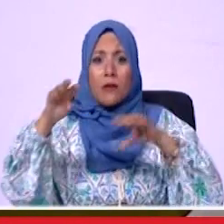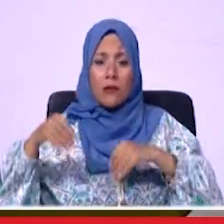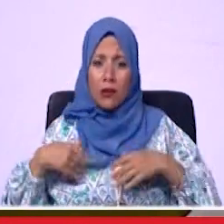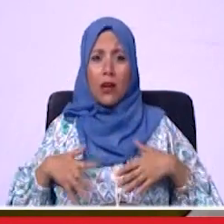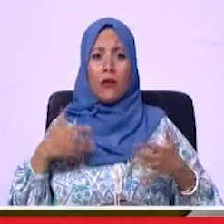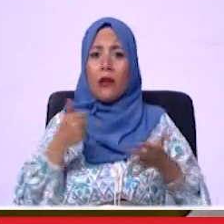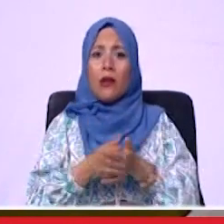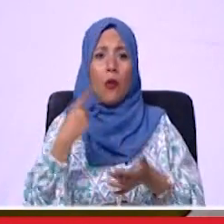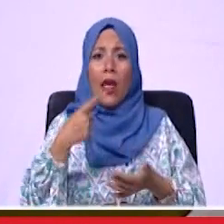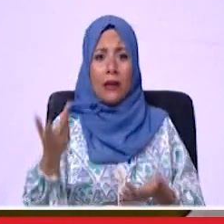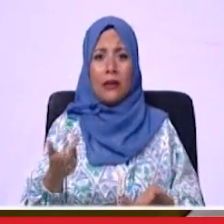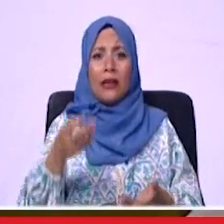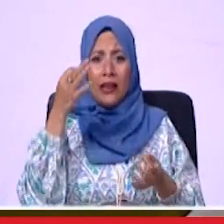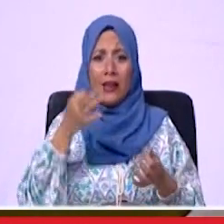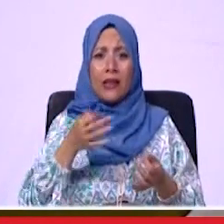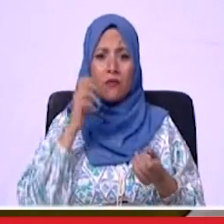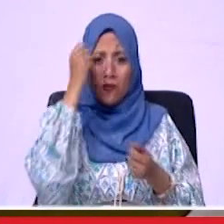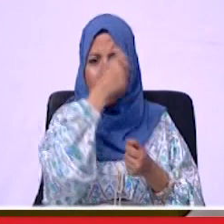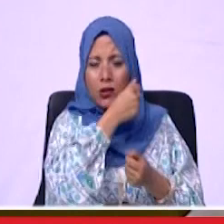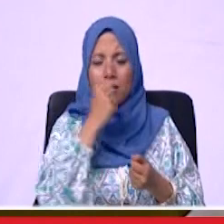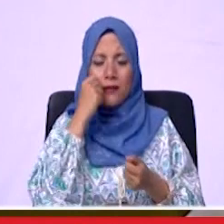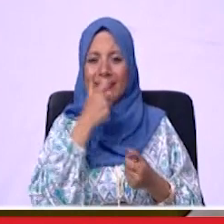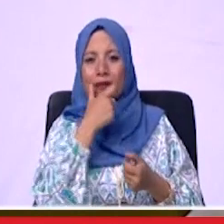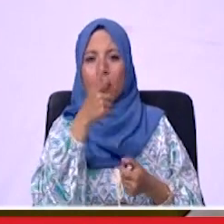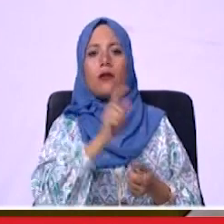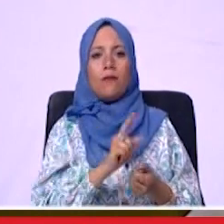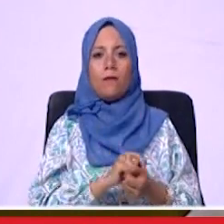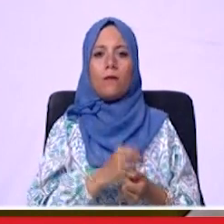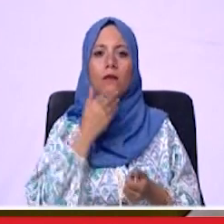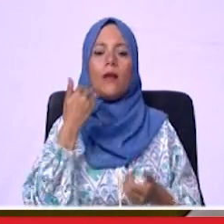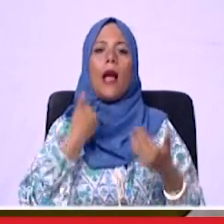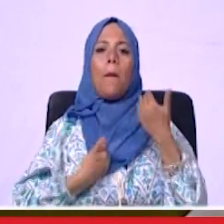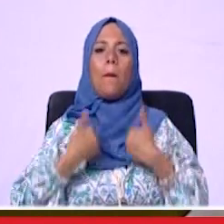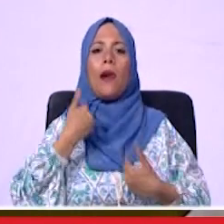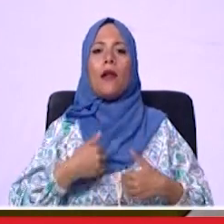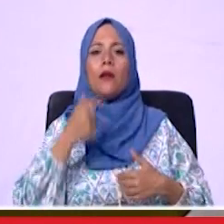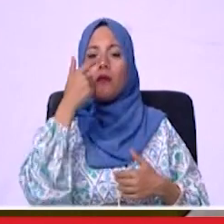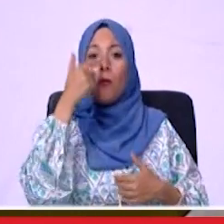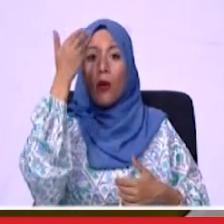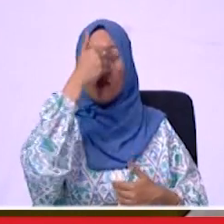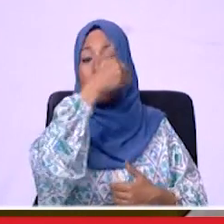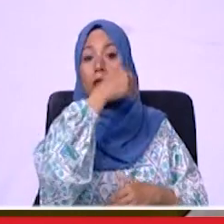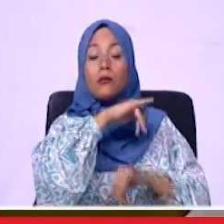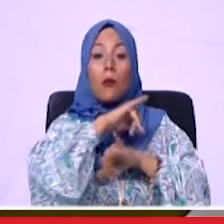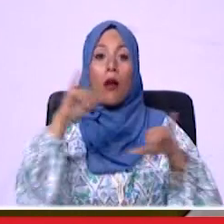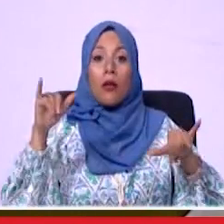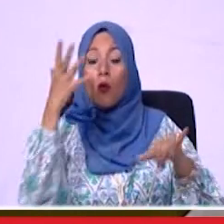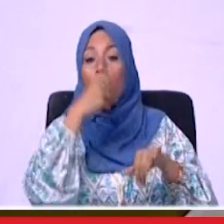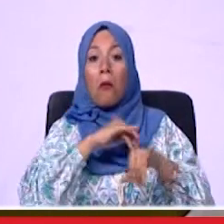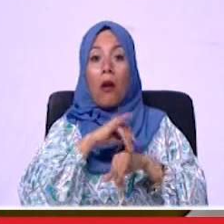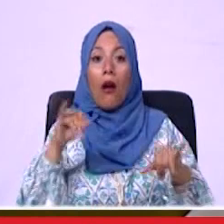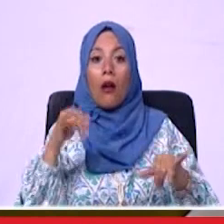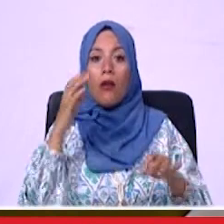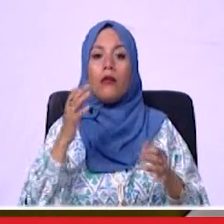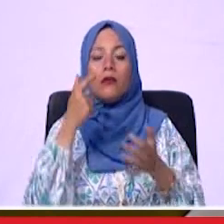الطبيعية، وده مش هيحصل إلا من خلال عمليات جراحية في الأنف والفم وجفون العيون وزرع